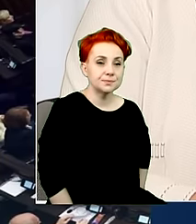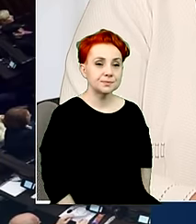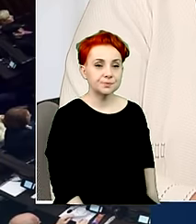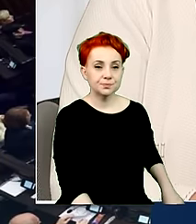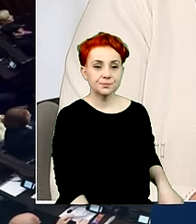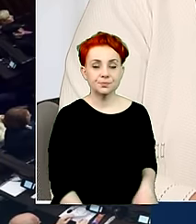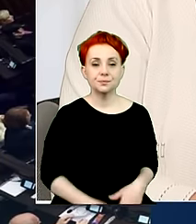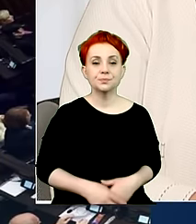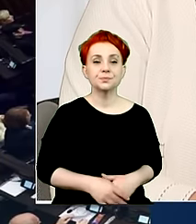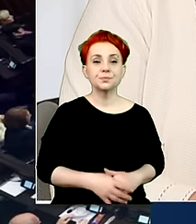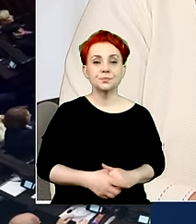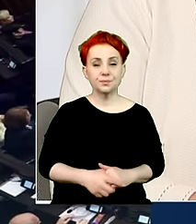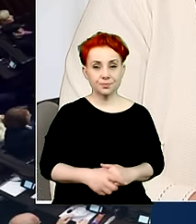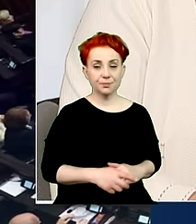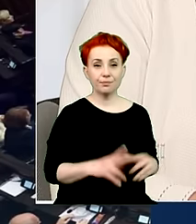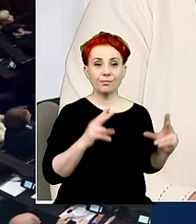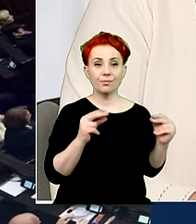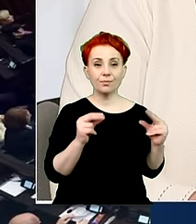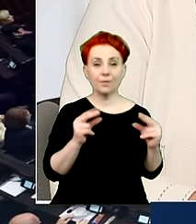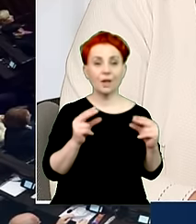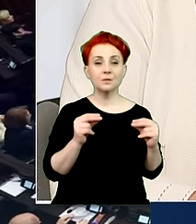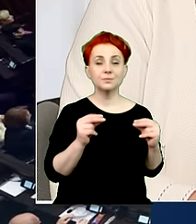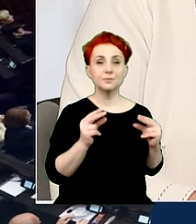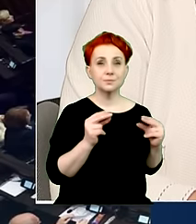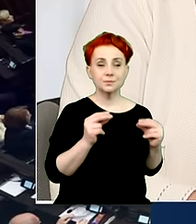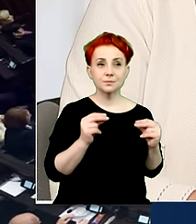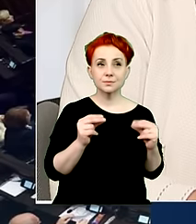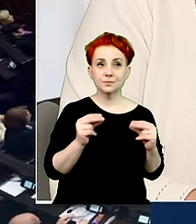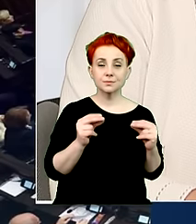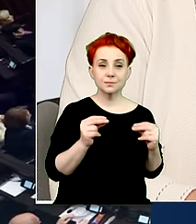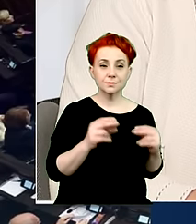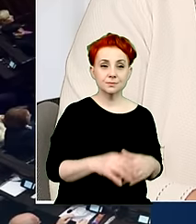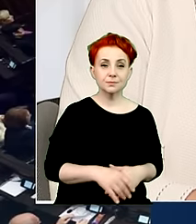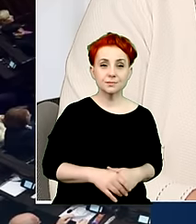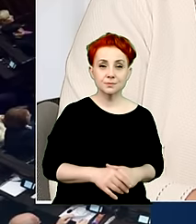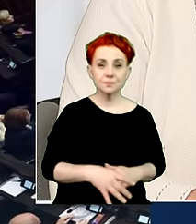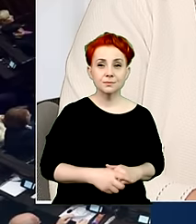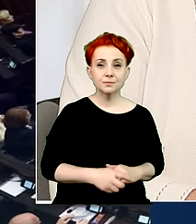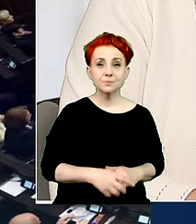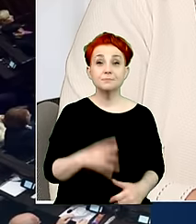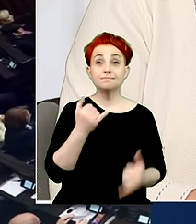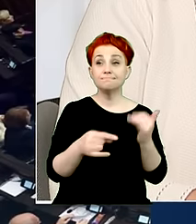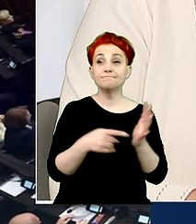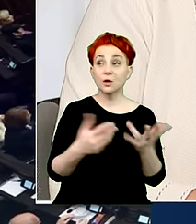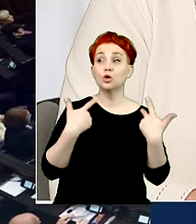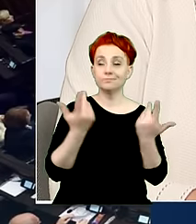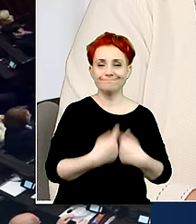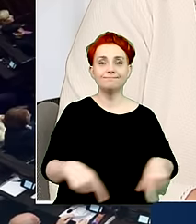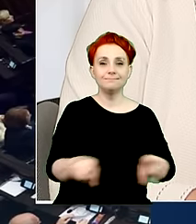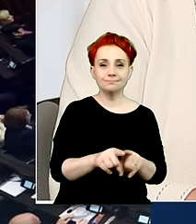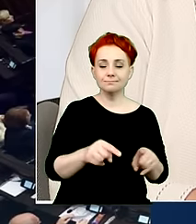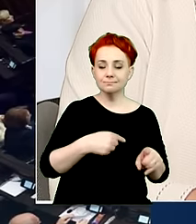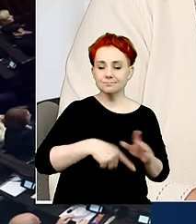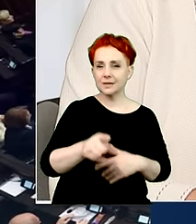Europejskim. Pan Kochut, pan Balto, z jakiej są partii? Z lewicy, tak? Gdyby nawet to weszło, wiecie, dla Polski to jest 2000 z